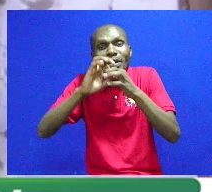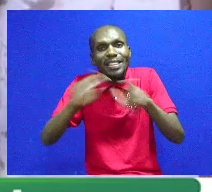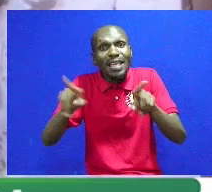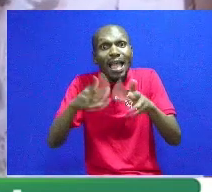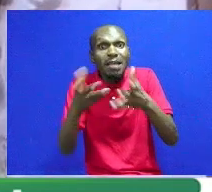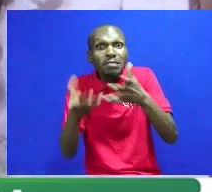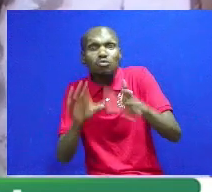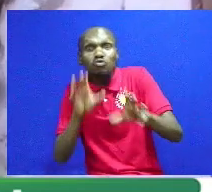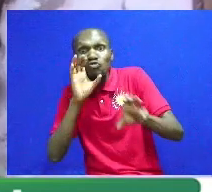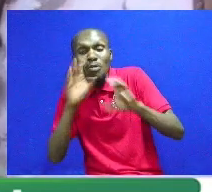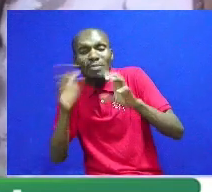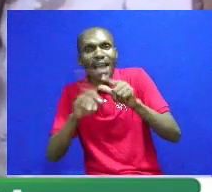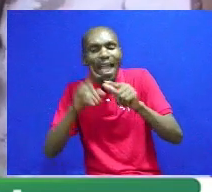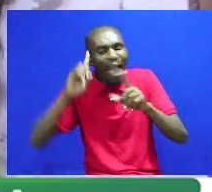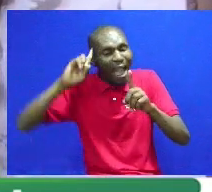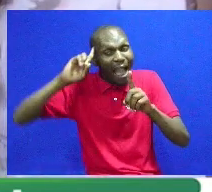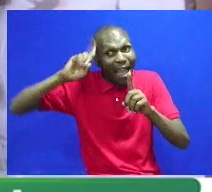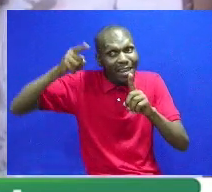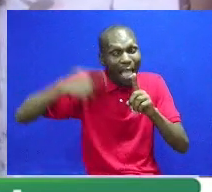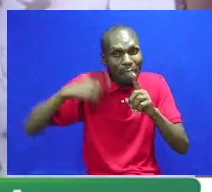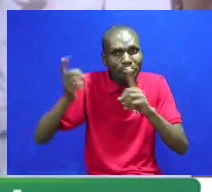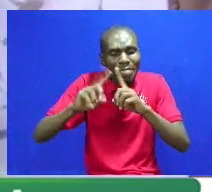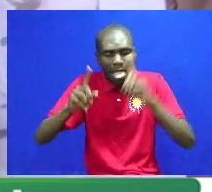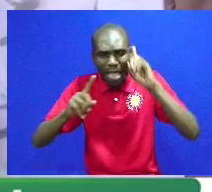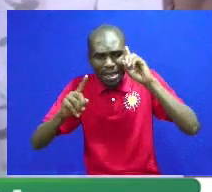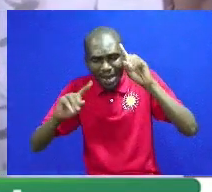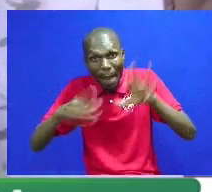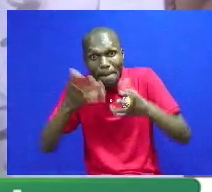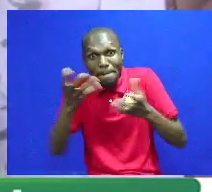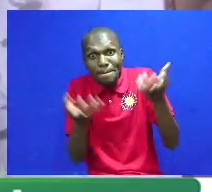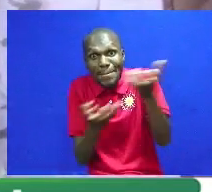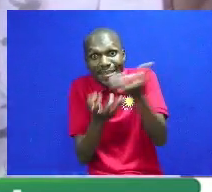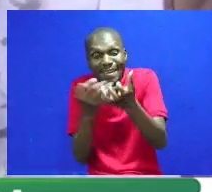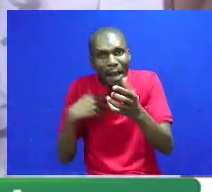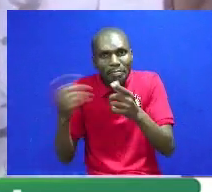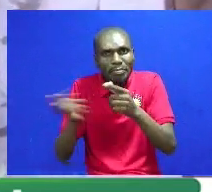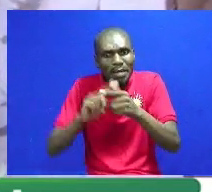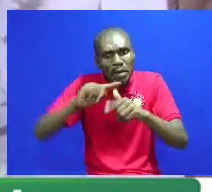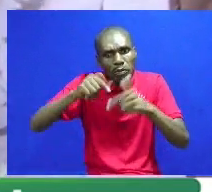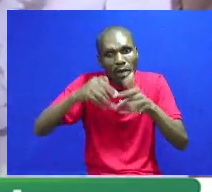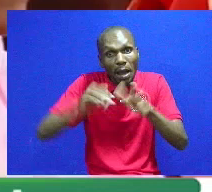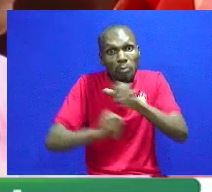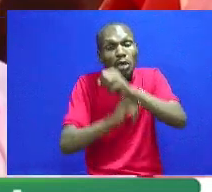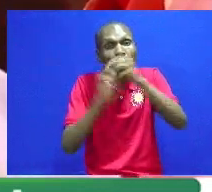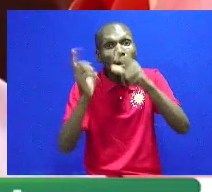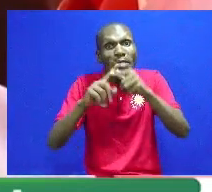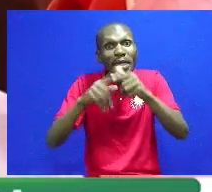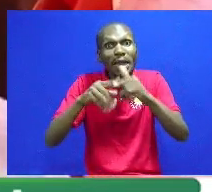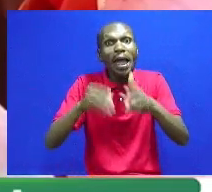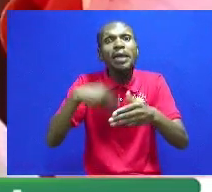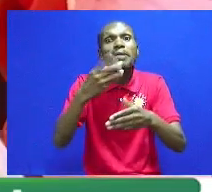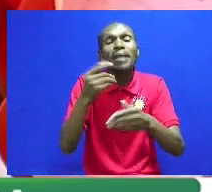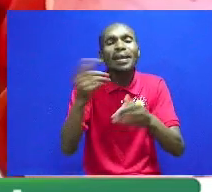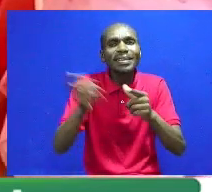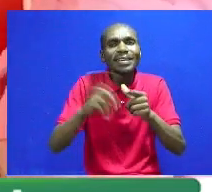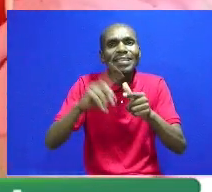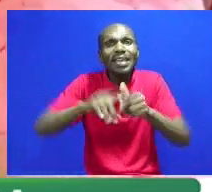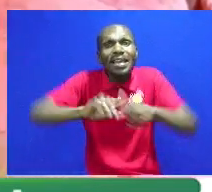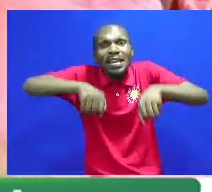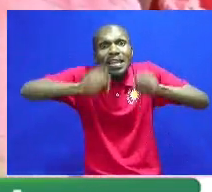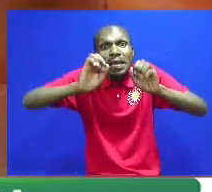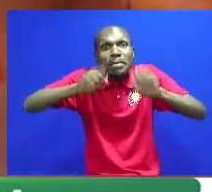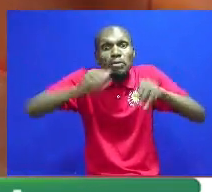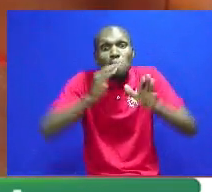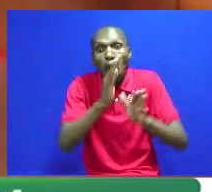kumatevi ni mbu ate idea rega iga kuse biasara mbilo mbu ate iga kukucho mbu ate na boko nyora kende. Mbate ba matiko tuwara